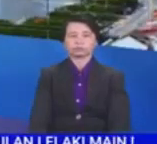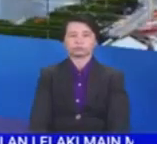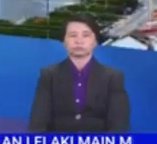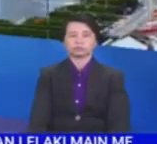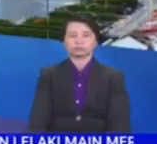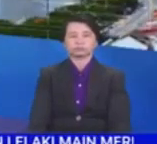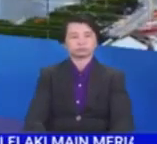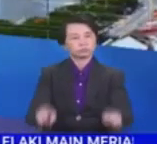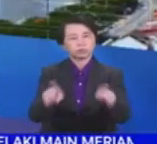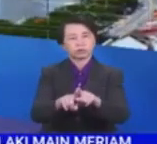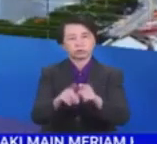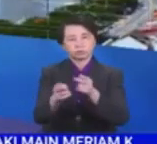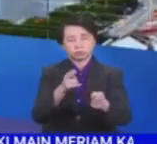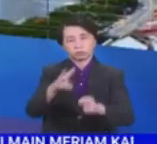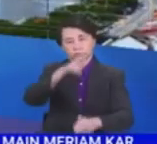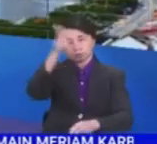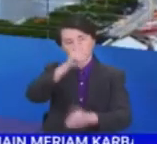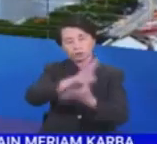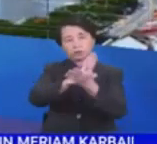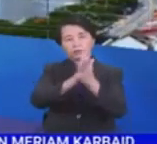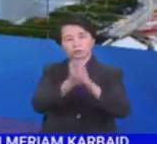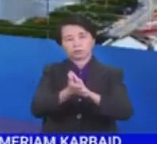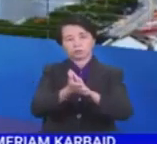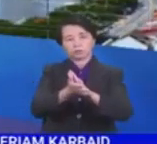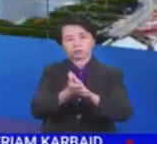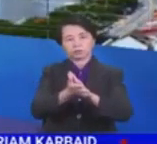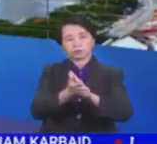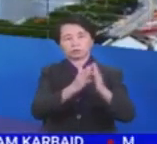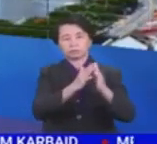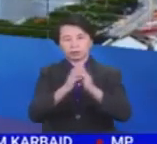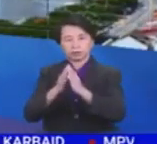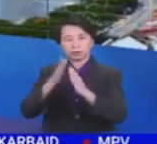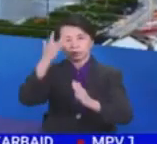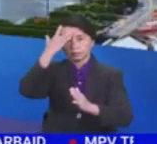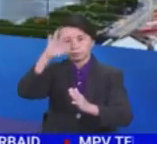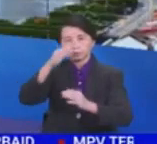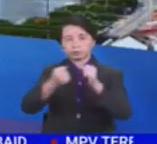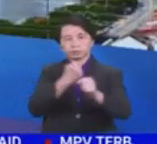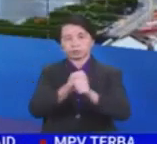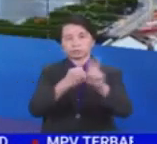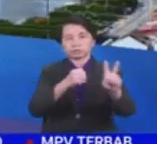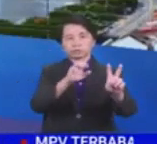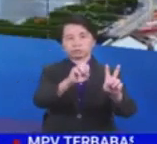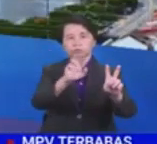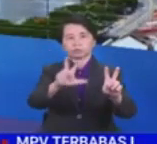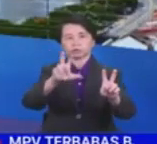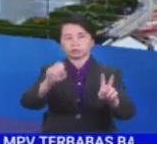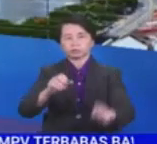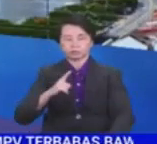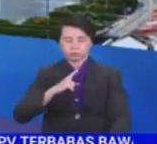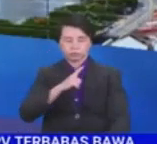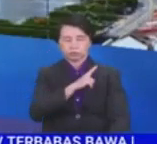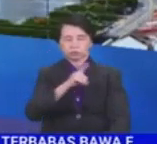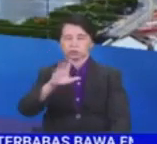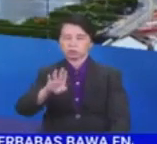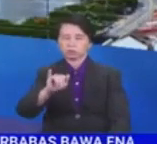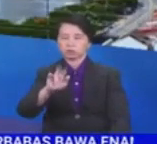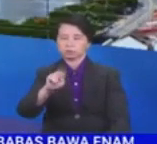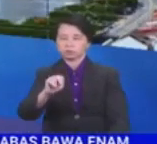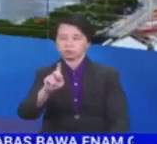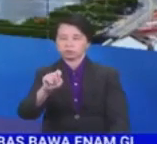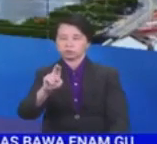lari dengan usaha kerajaan menjadikan pintu lu sebagai Bandar pinkcow menjelang 2030 lembaga kemajuan pintu lebih